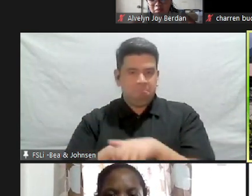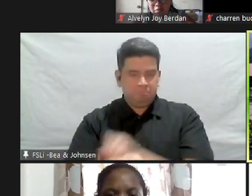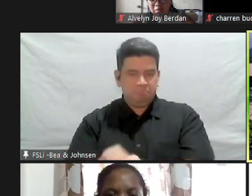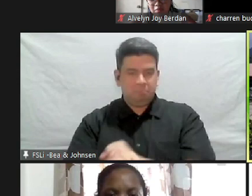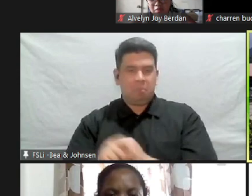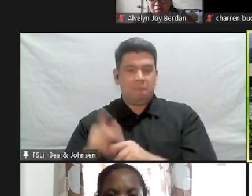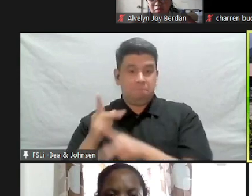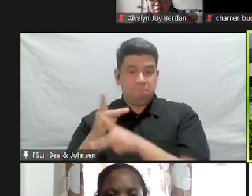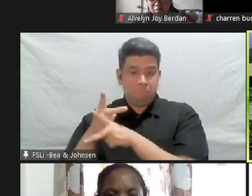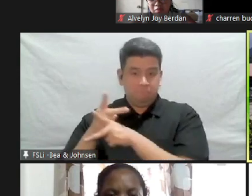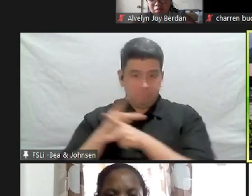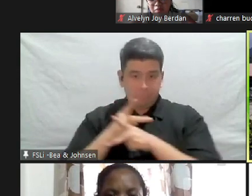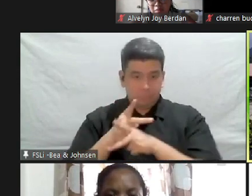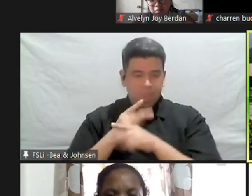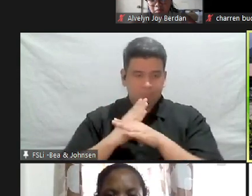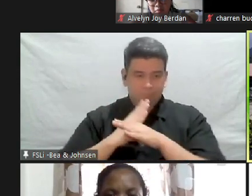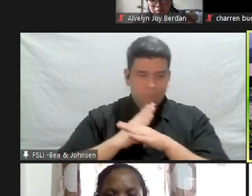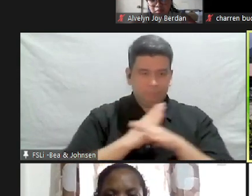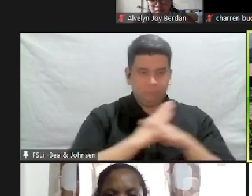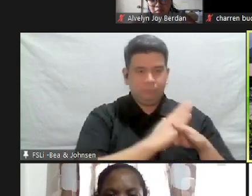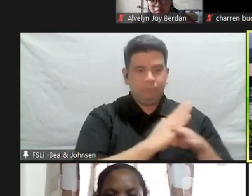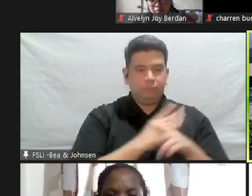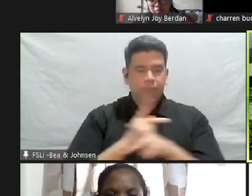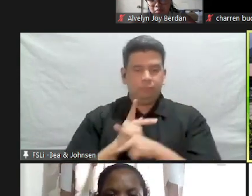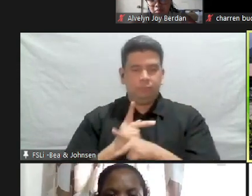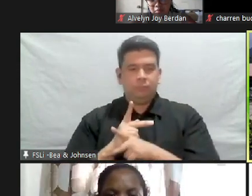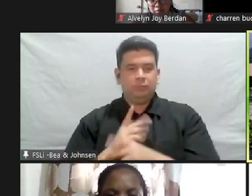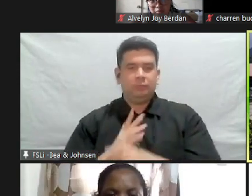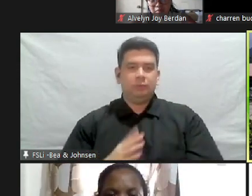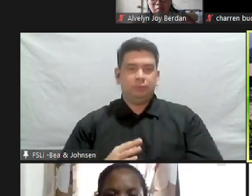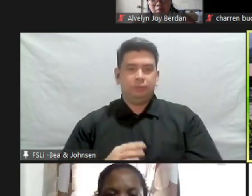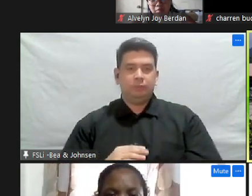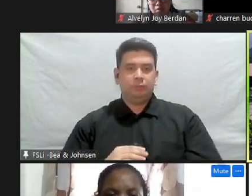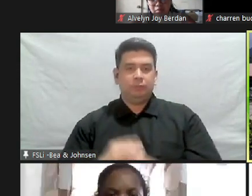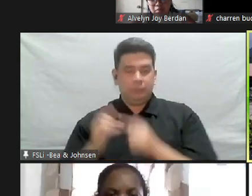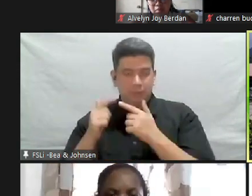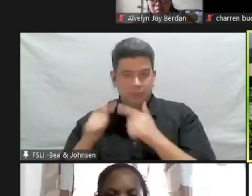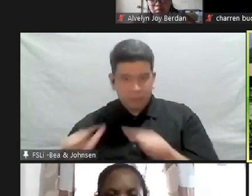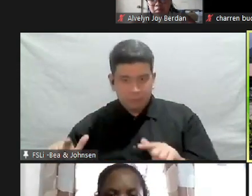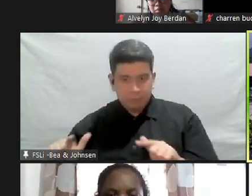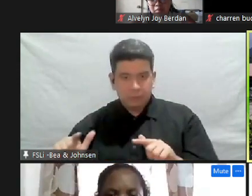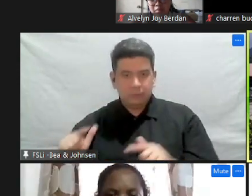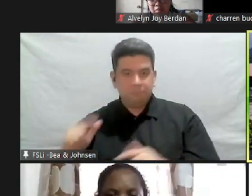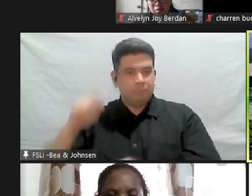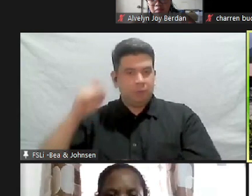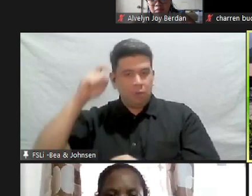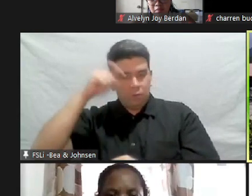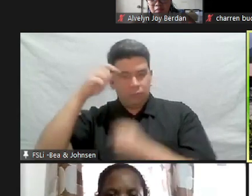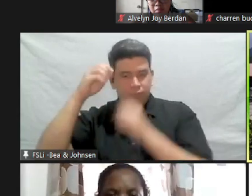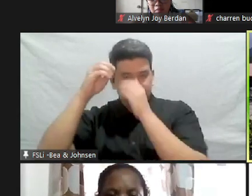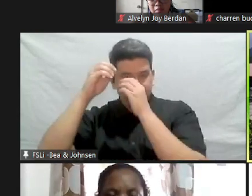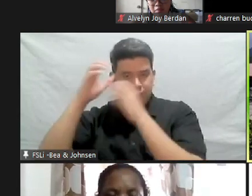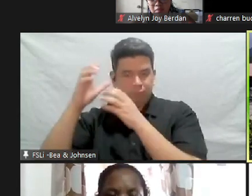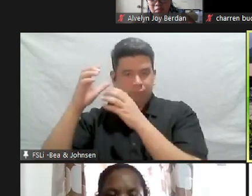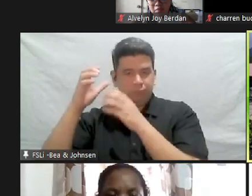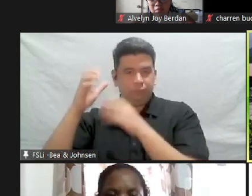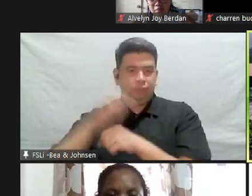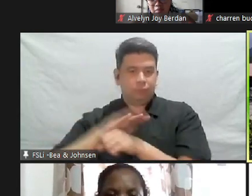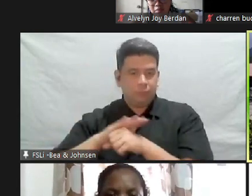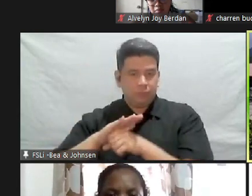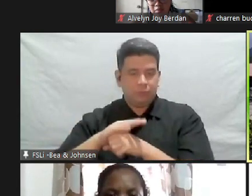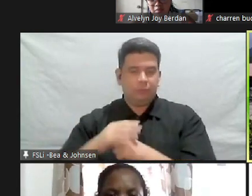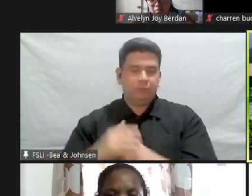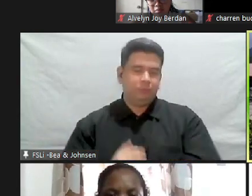na nagawing ma-recognize ang ating languages, ang ating kaalaman, ang ating local knowledge at maisama ito